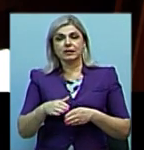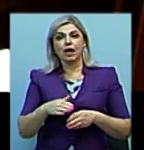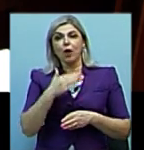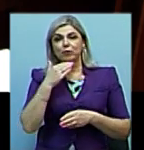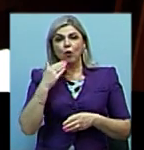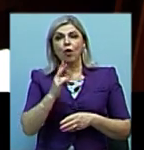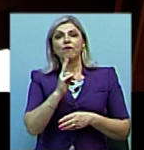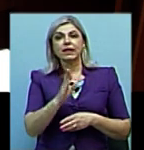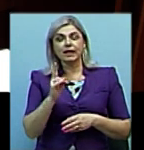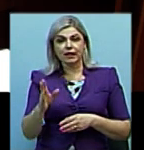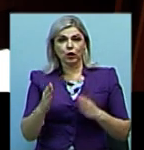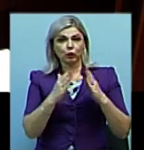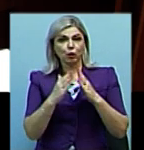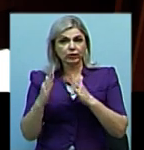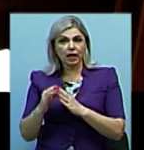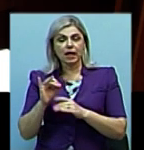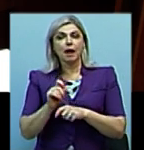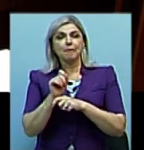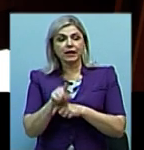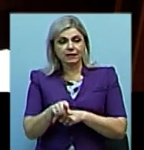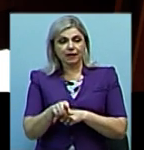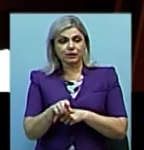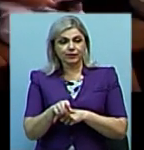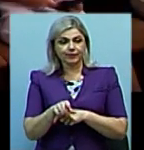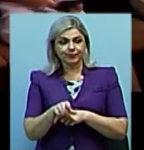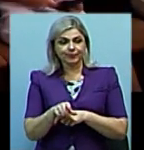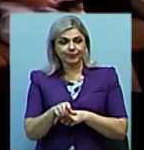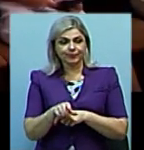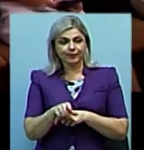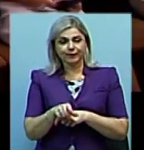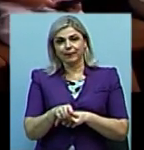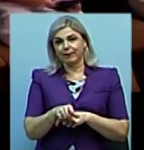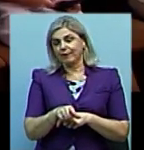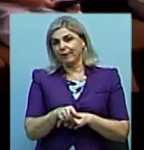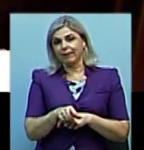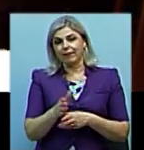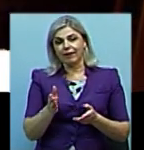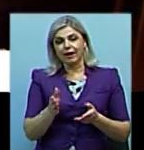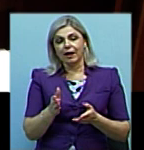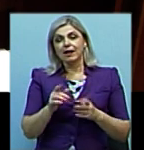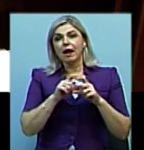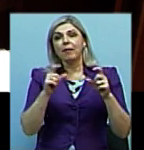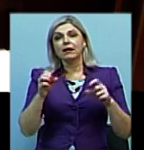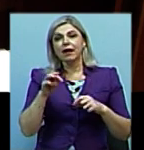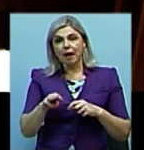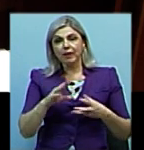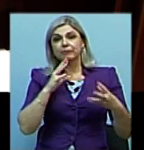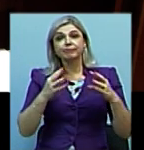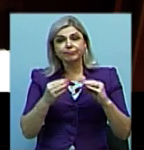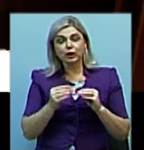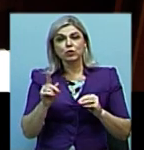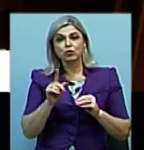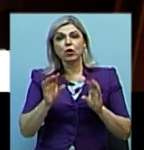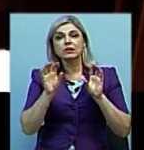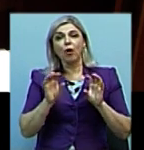та приймати рішення щодо призначення правителів багатоквартирних будинків міста Миколаєва. Юридичний департамент прийшов до висновку, що чинним